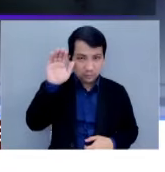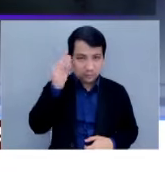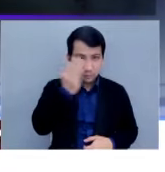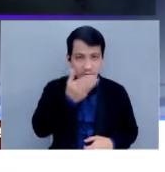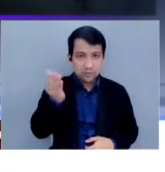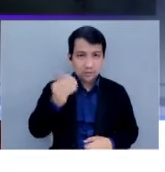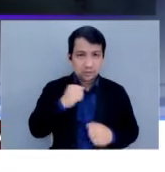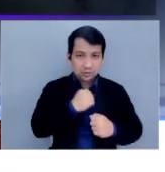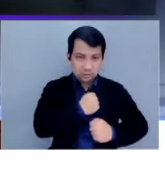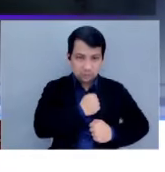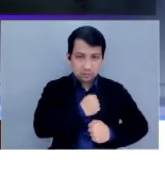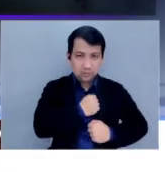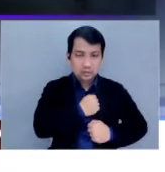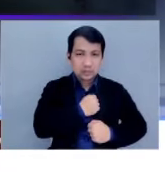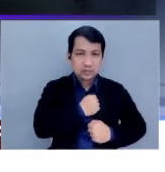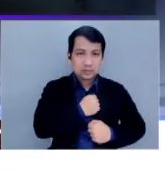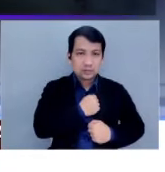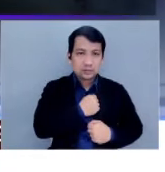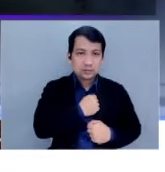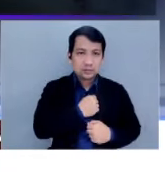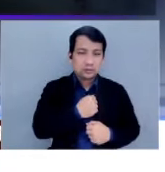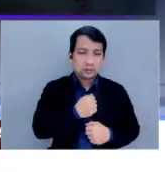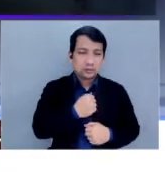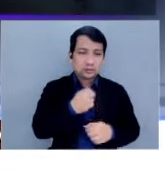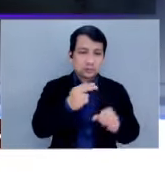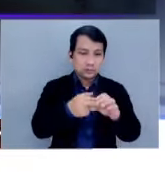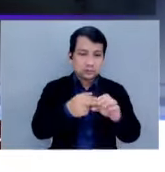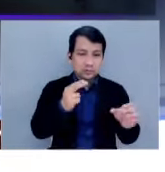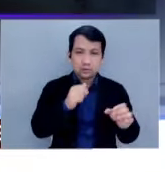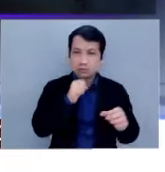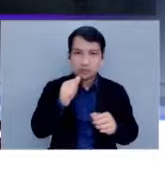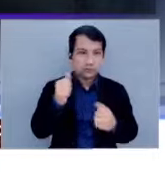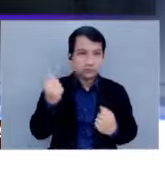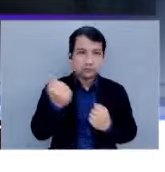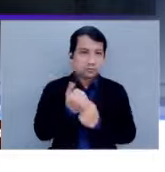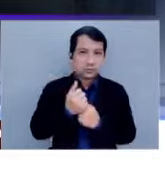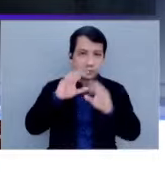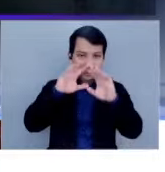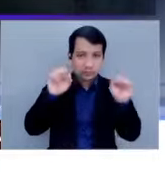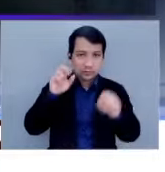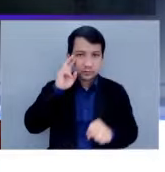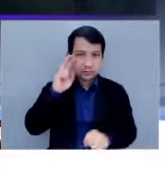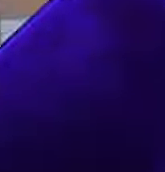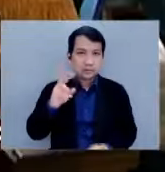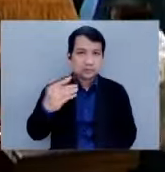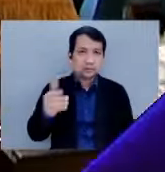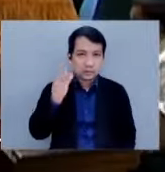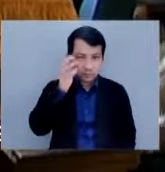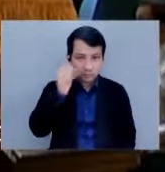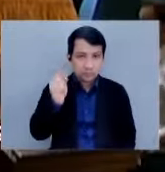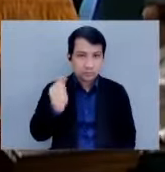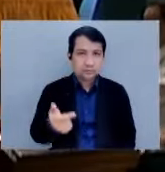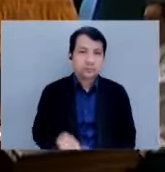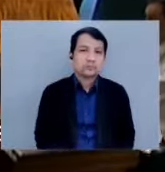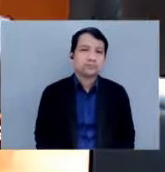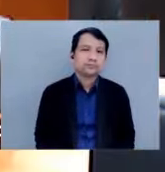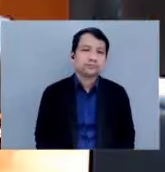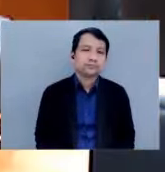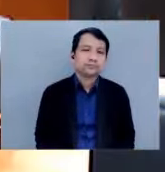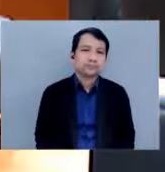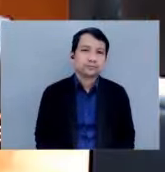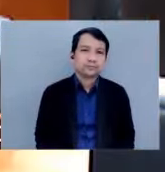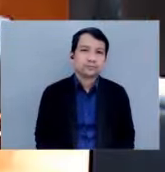na talikuran si Pangulong Bongbong Marcos. Nasa frontline ng balitang yan, si Camille Samonte. Para sa